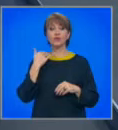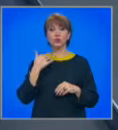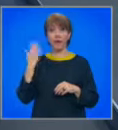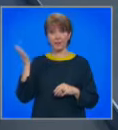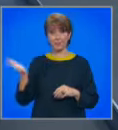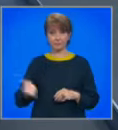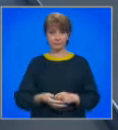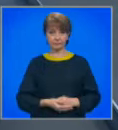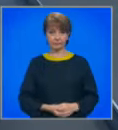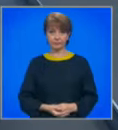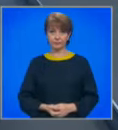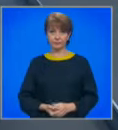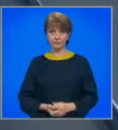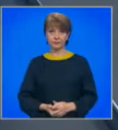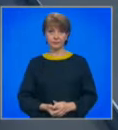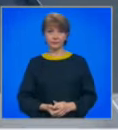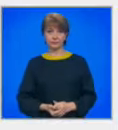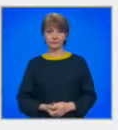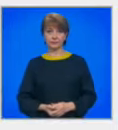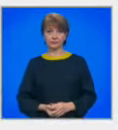в посвета и у нас.